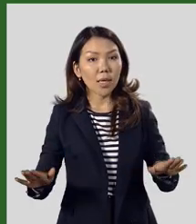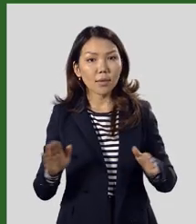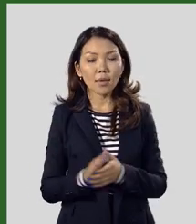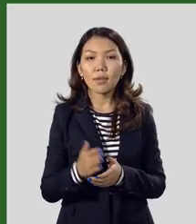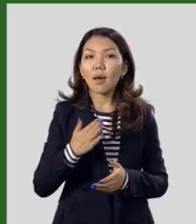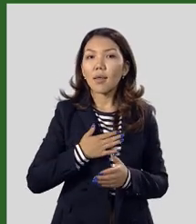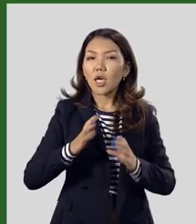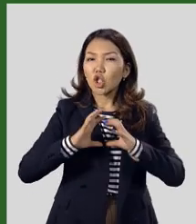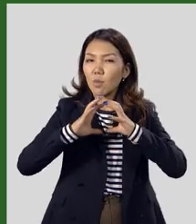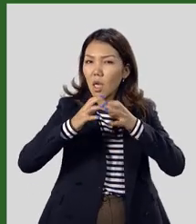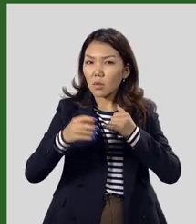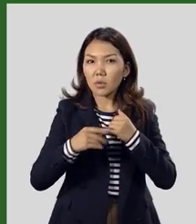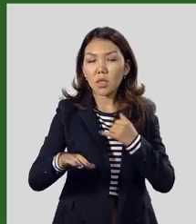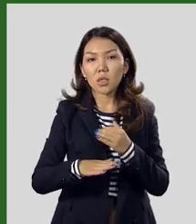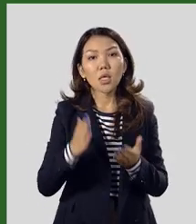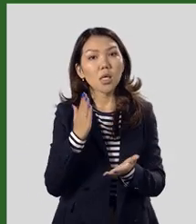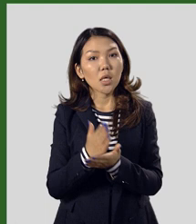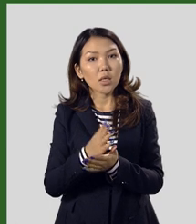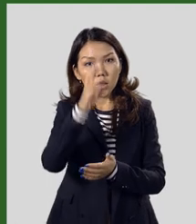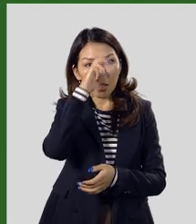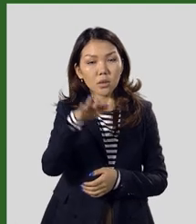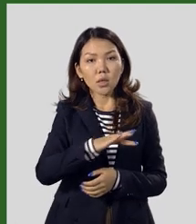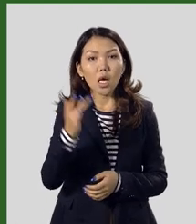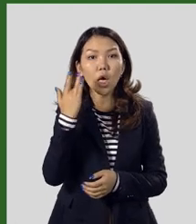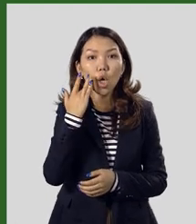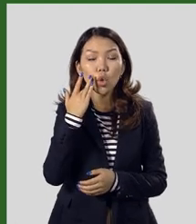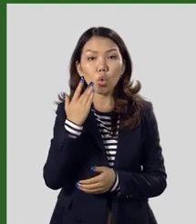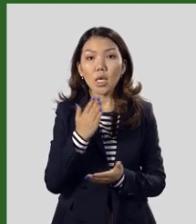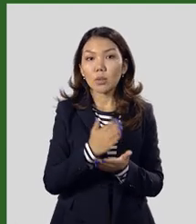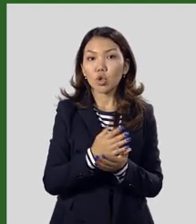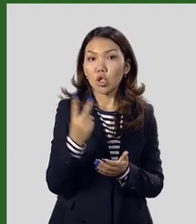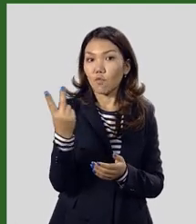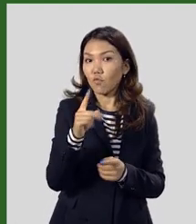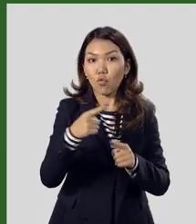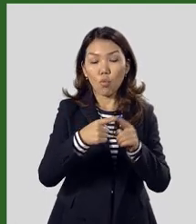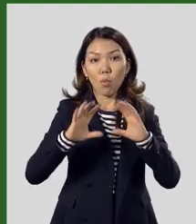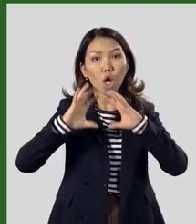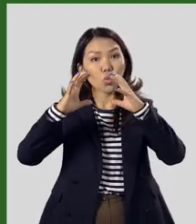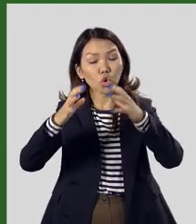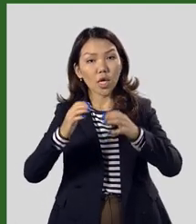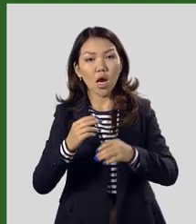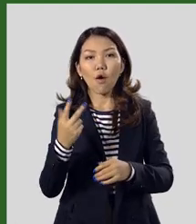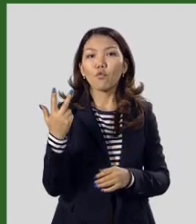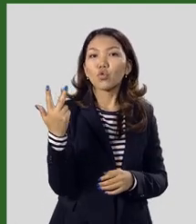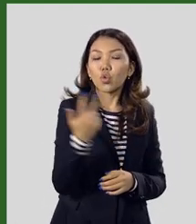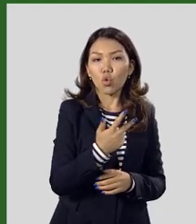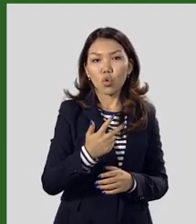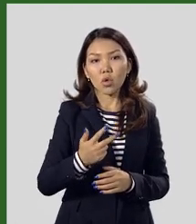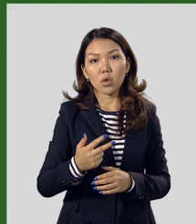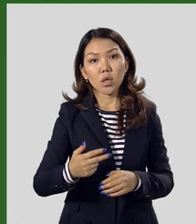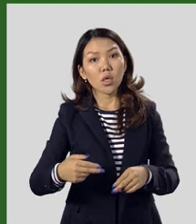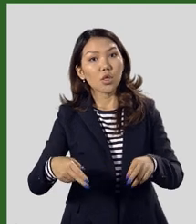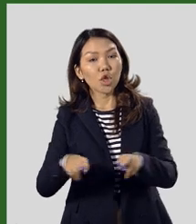на нашей планете есть страны, которые расположены не в двух полушариях, а в трех и